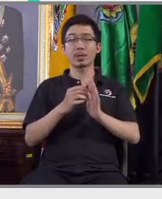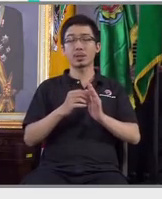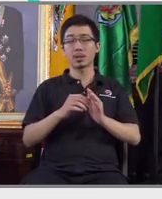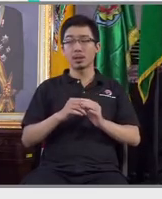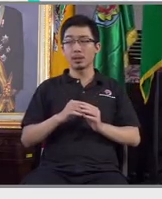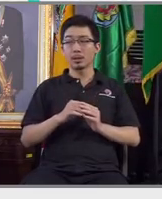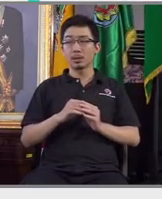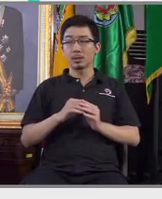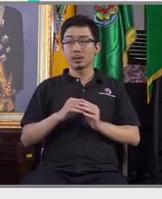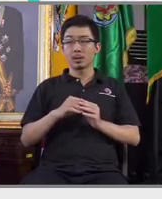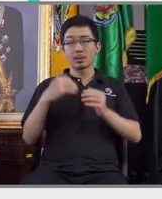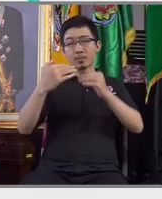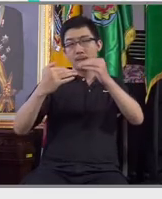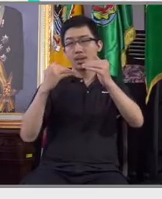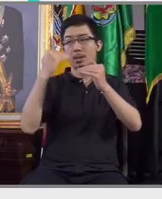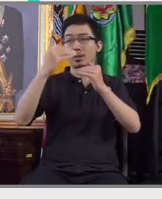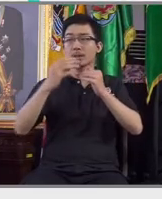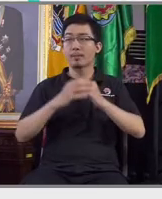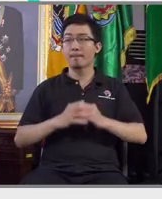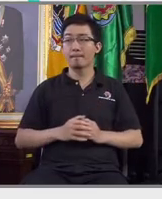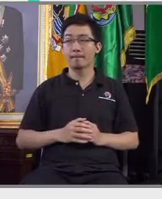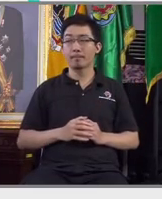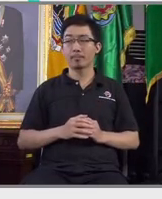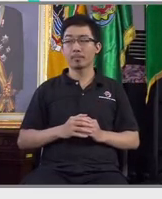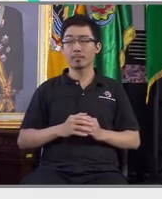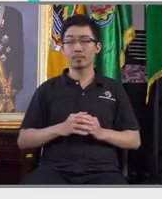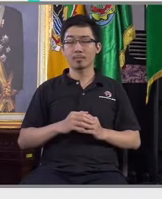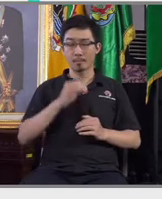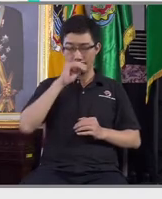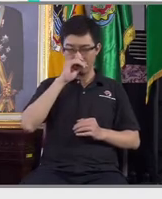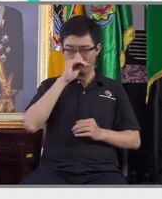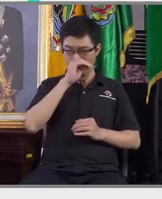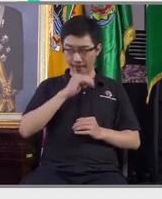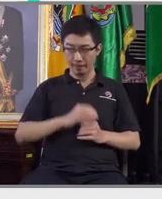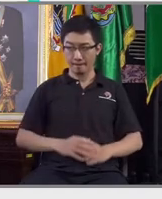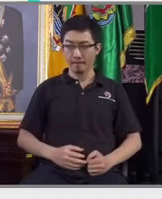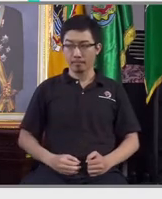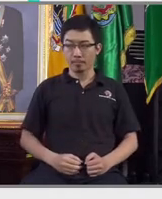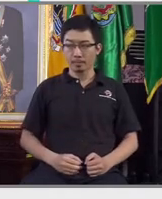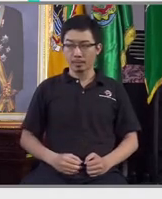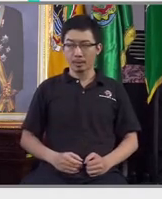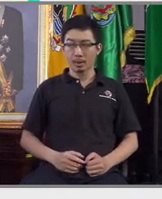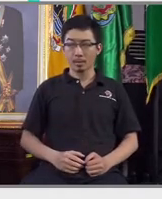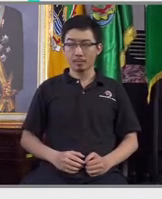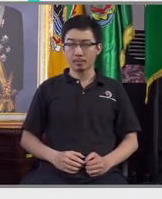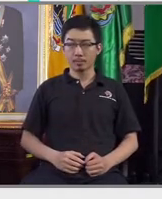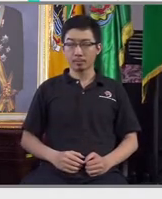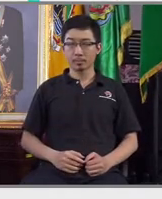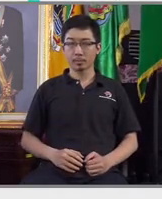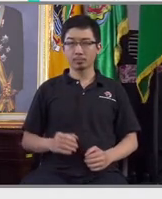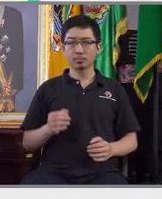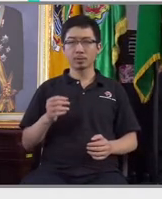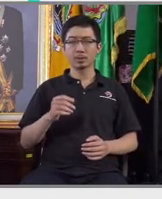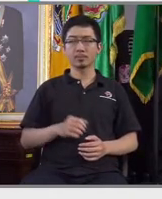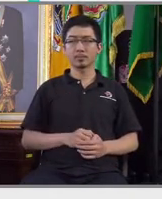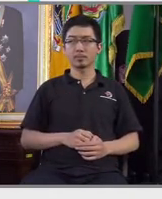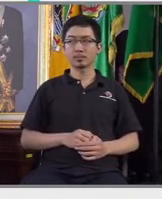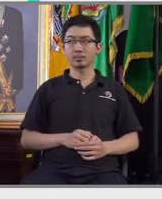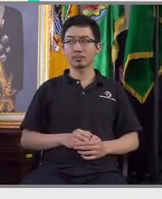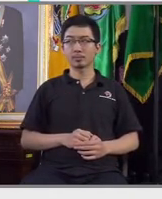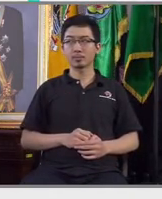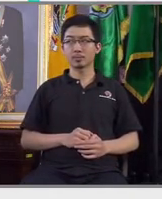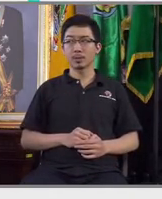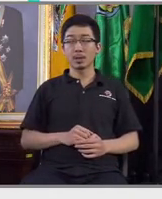barang dan jasa. Dampaknya lokal, regional, nasional, karena Demak wilayahnya adalah sebagai